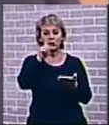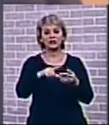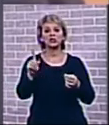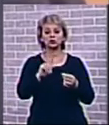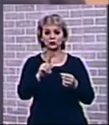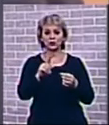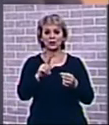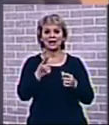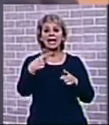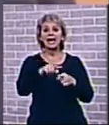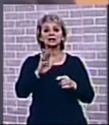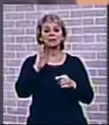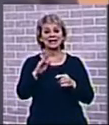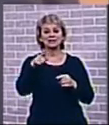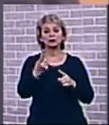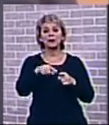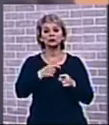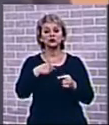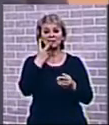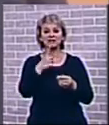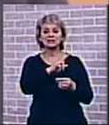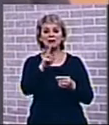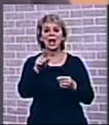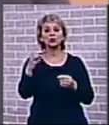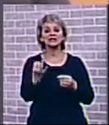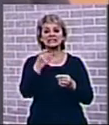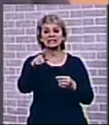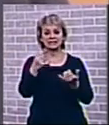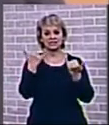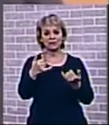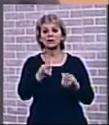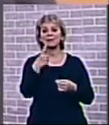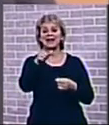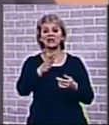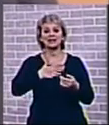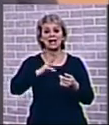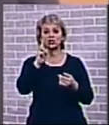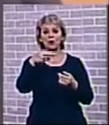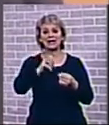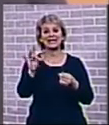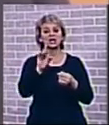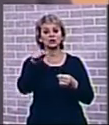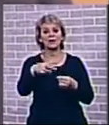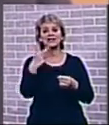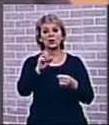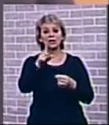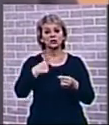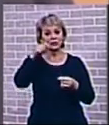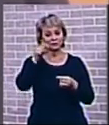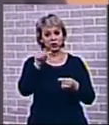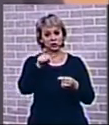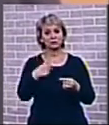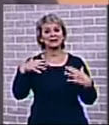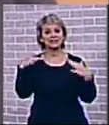что это произойдет, потому что мы видим, какой интерес сегодня проявляют наши коллеги из Ростова. Они уже второй раз у нас,